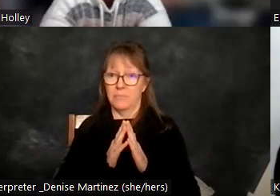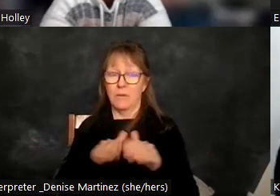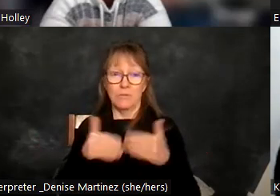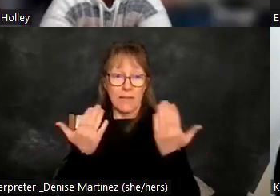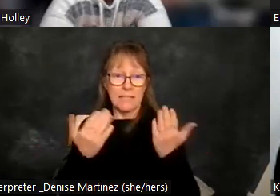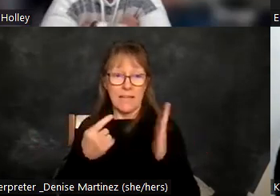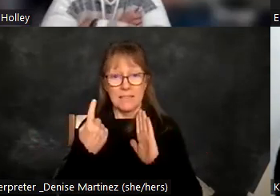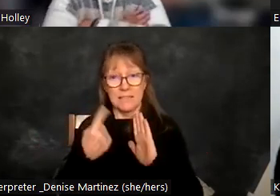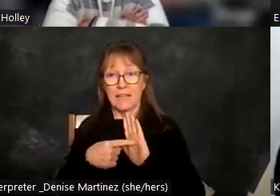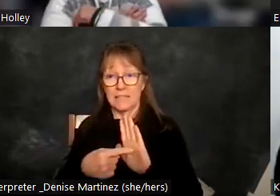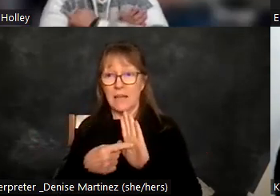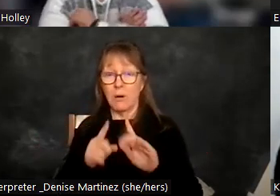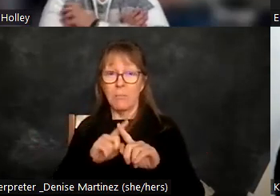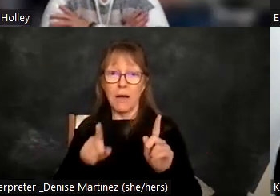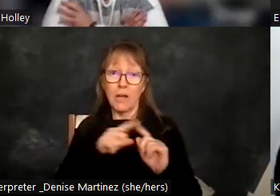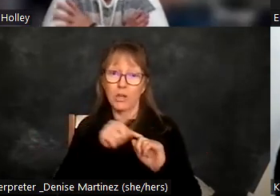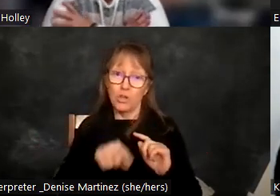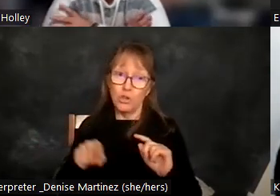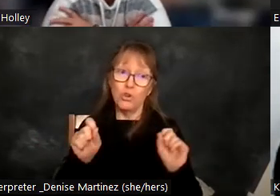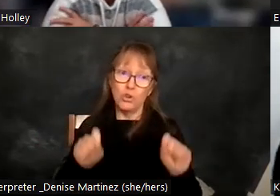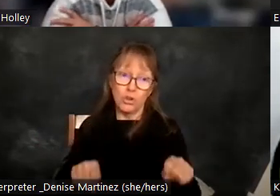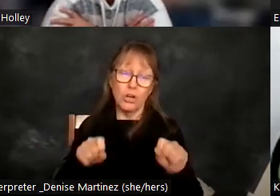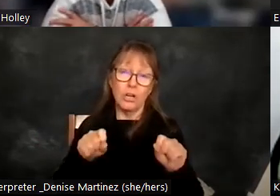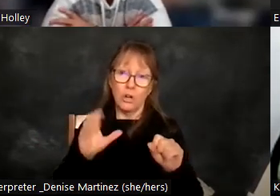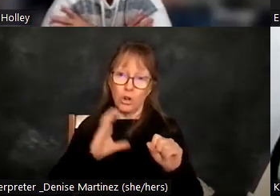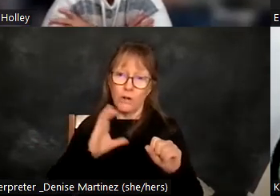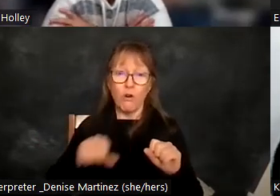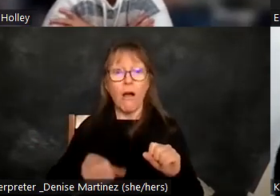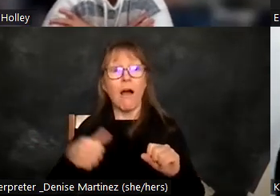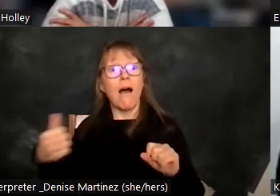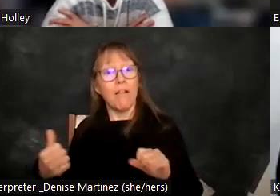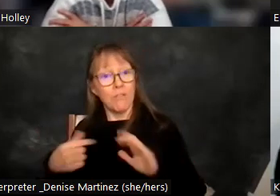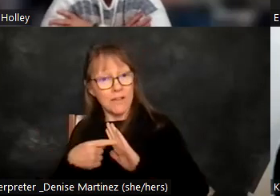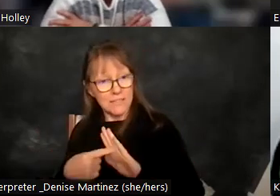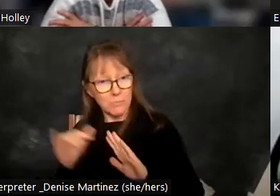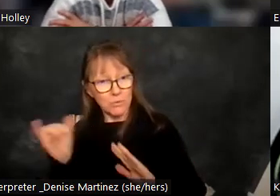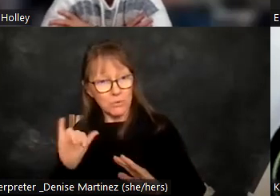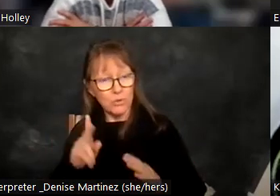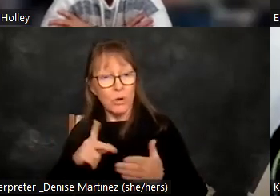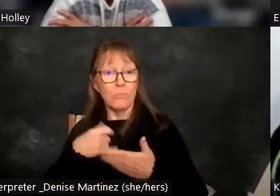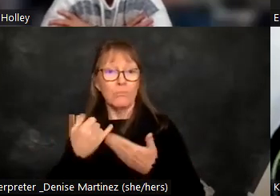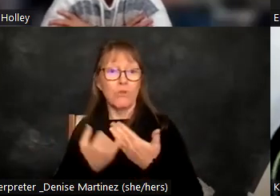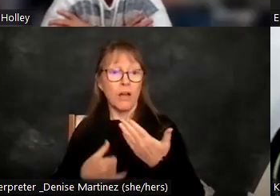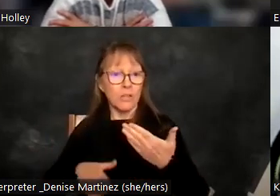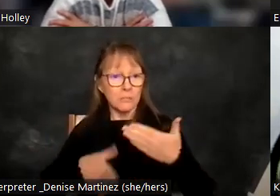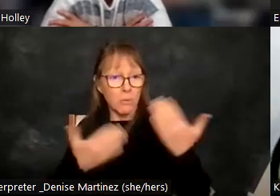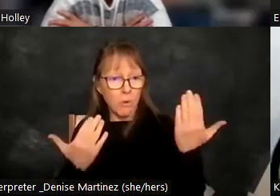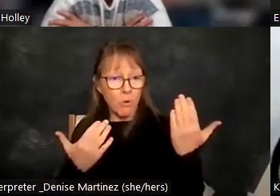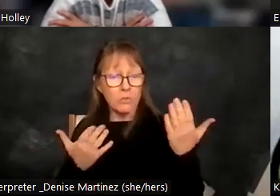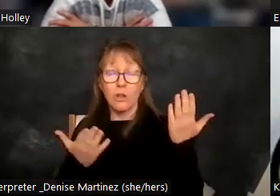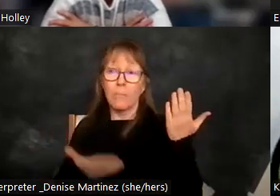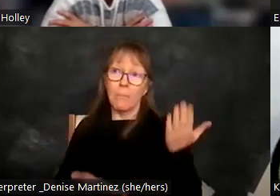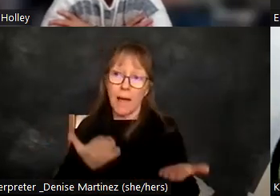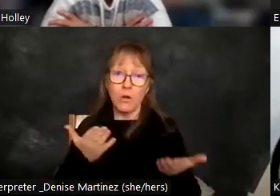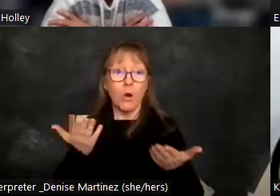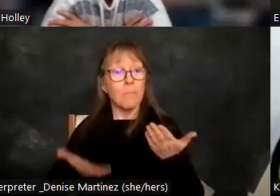but I particulièrement. think you could C'était un exemple. probably find other examples where Je pense qu'il y a l'autre where exemple qui nous projects capable were de joindre. being Il y a un proposed, there projet might qui était or might proposé not